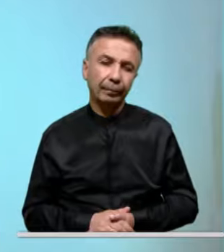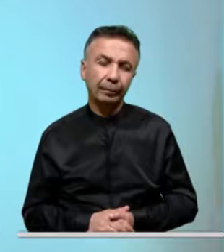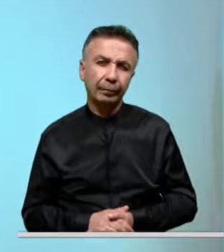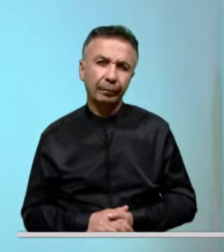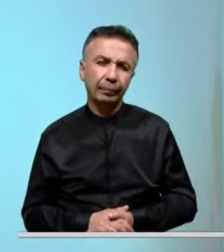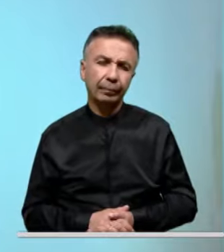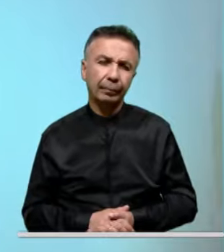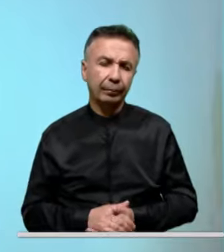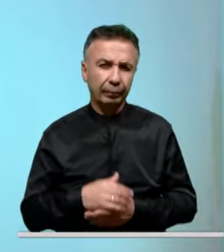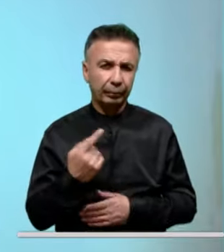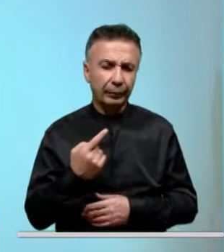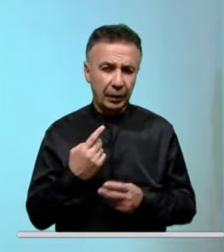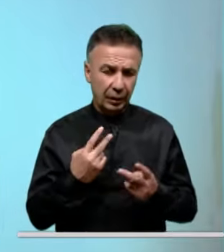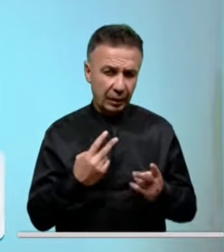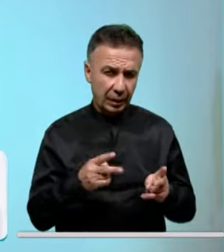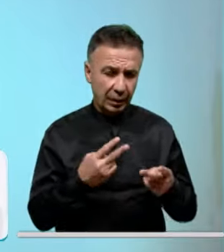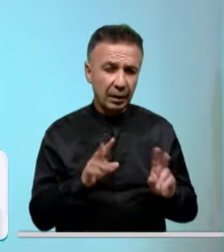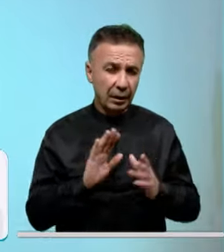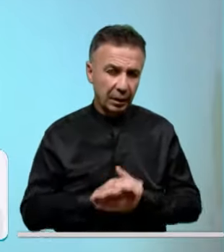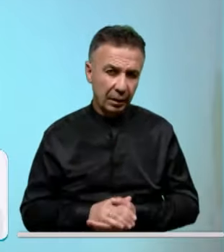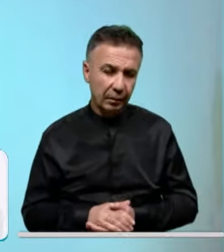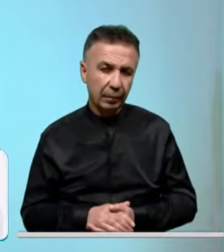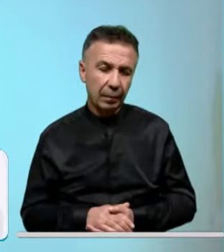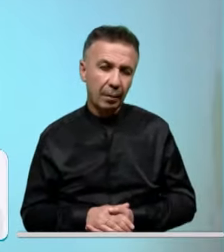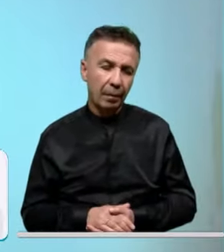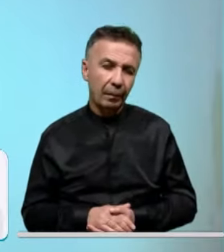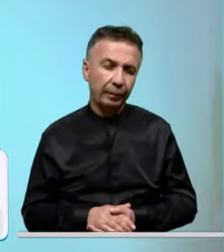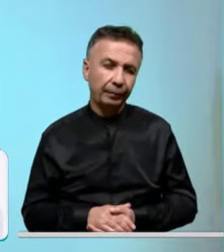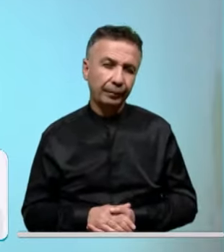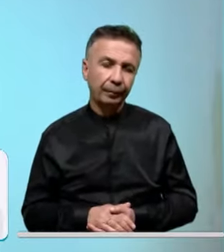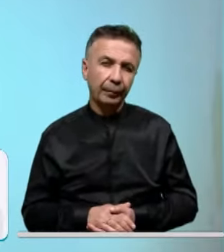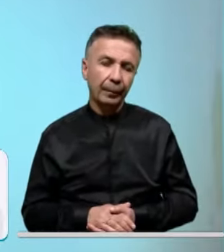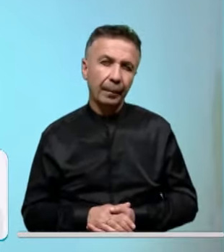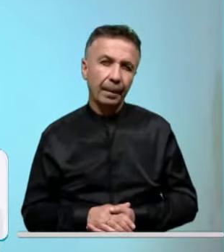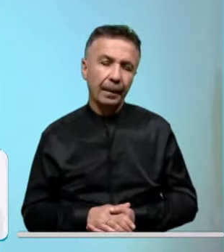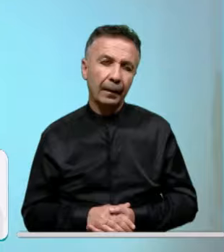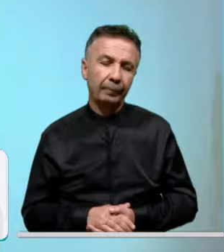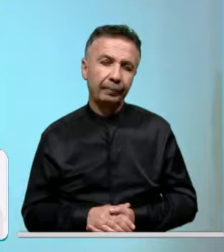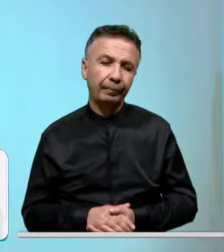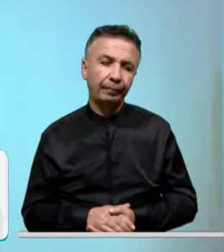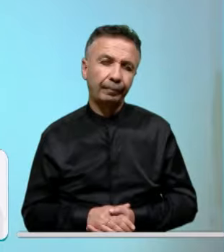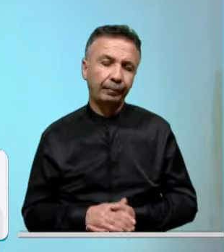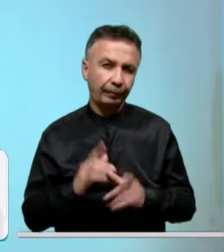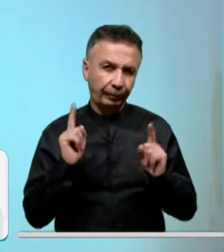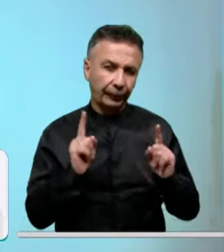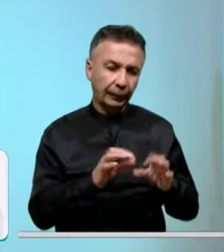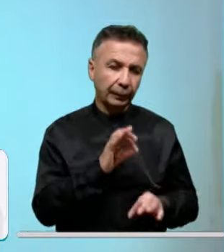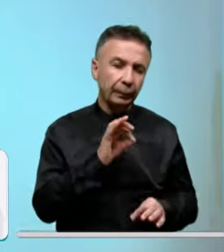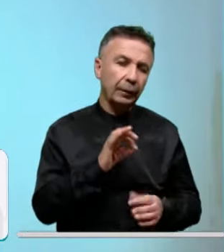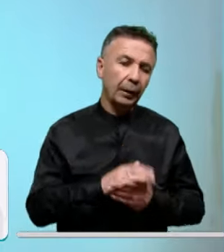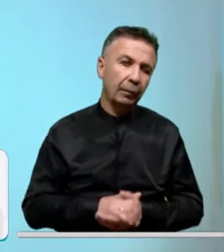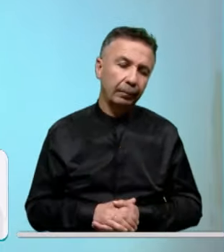şeydir. Bir şey caizdir, caiz değildir demek karşı tarafı ya da